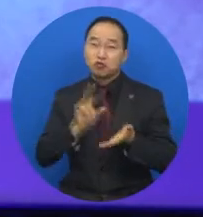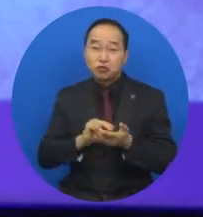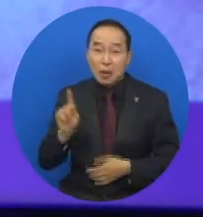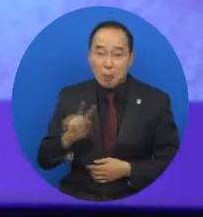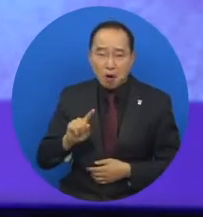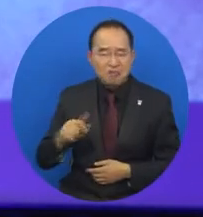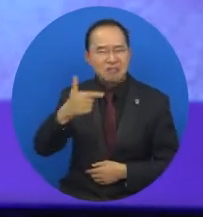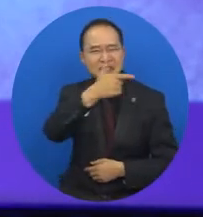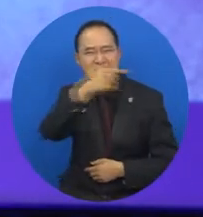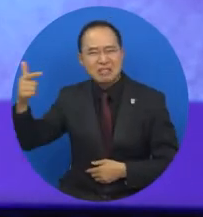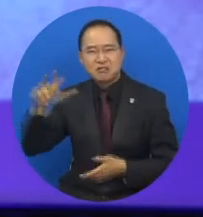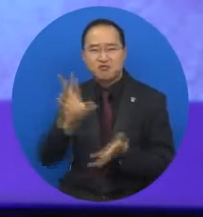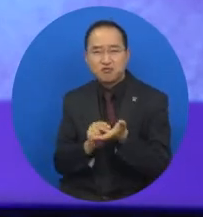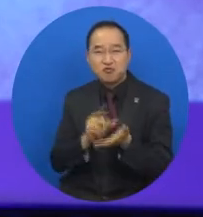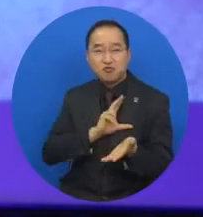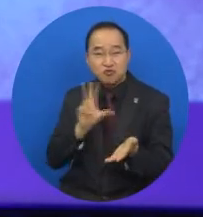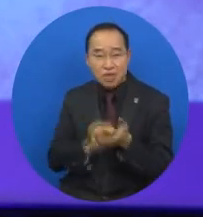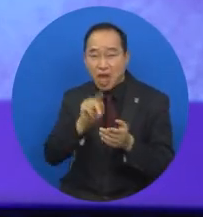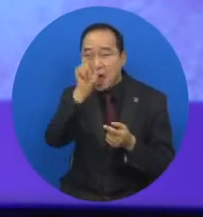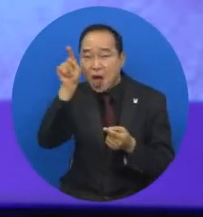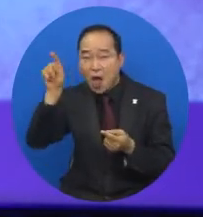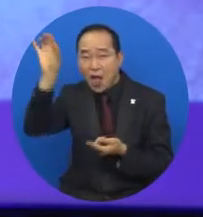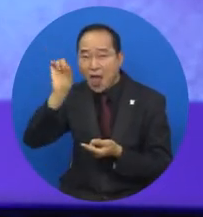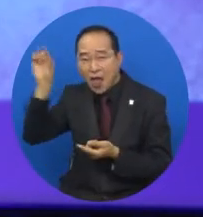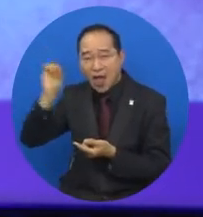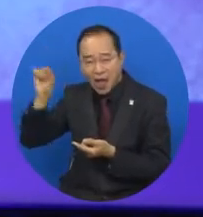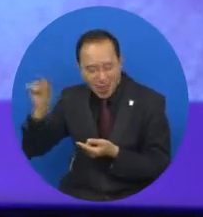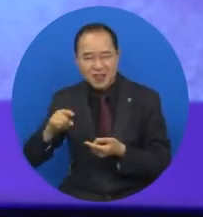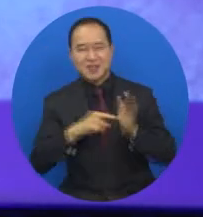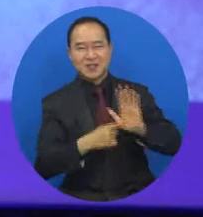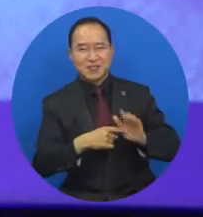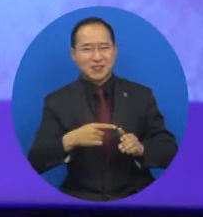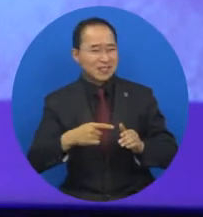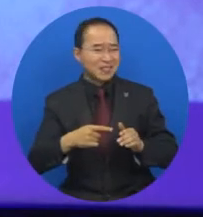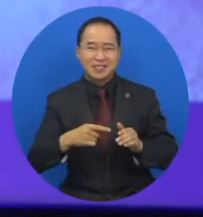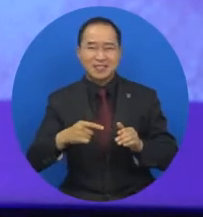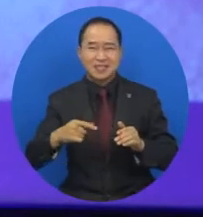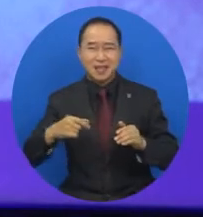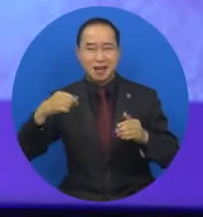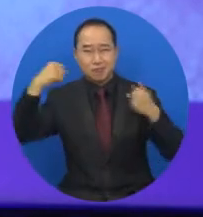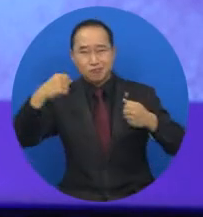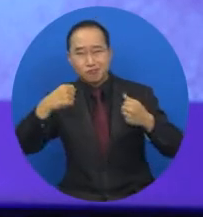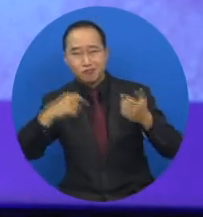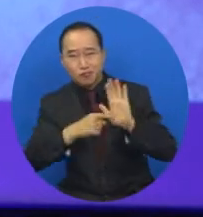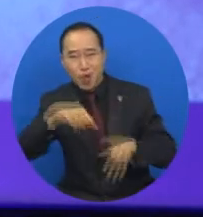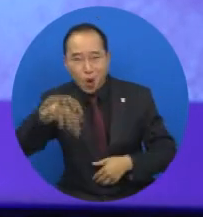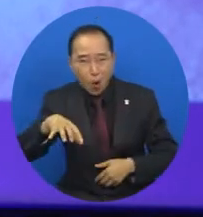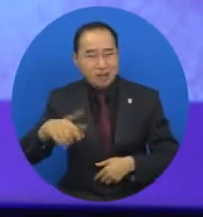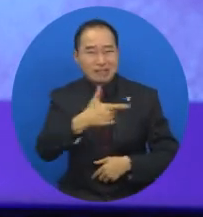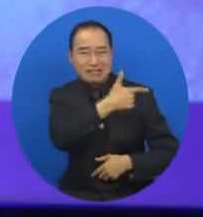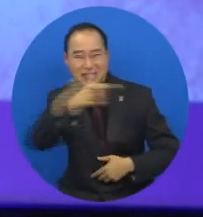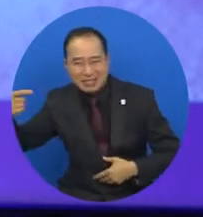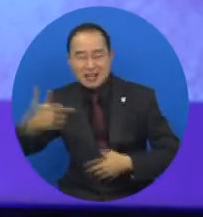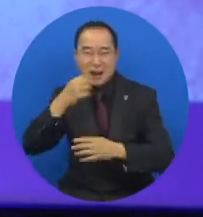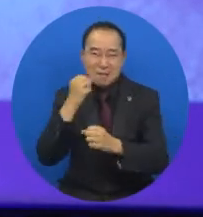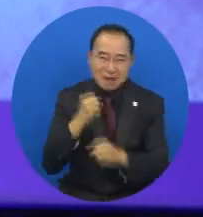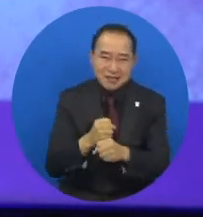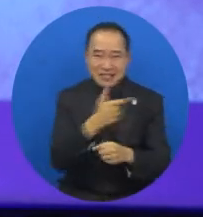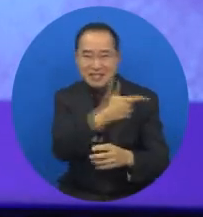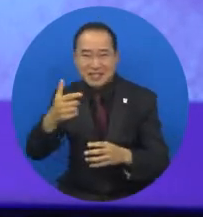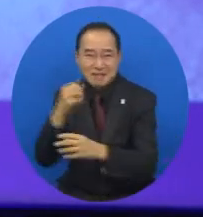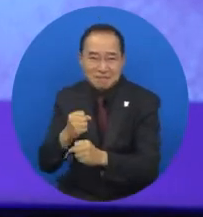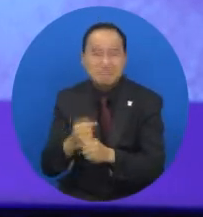주제, 마치 우주를 구할 듯한 큰 주제와 대규모의 어떤 무대